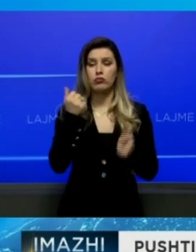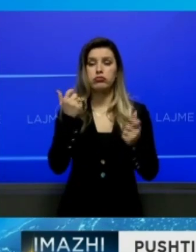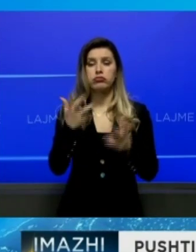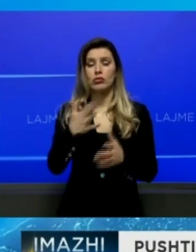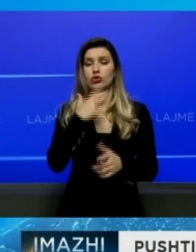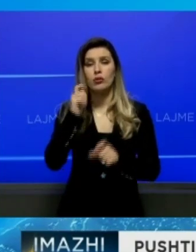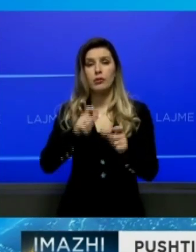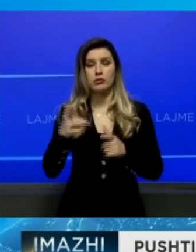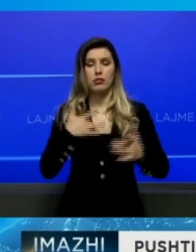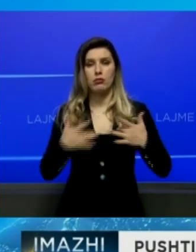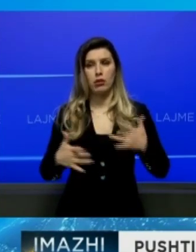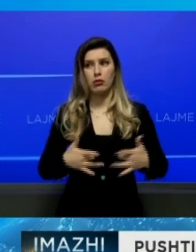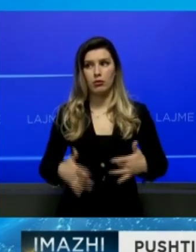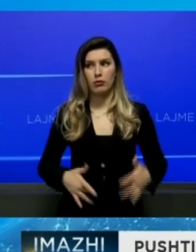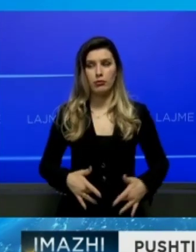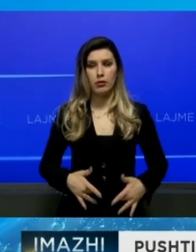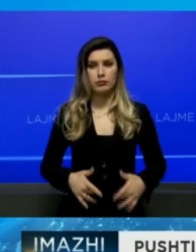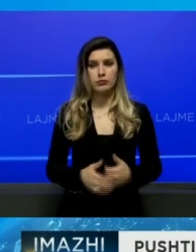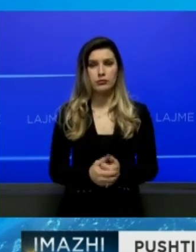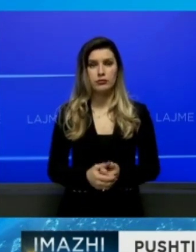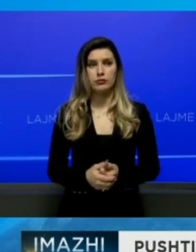i madh trupash.